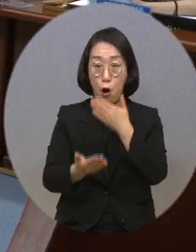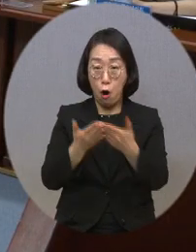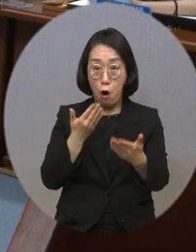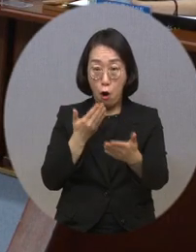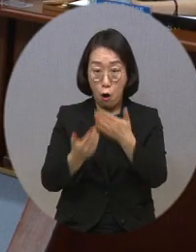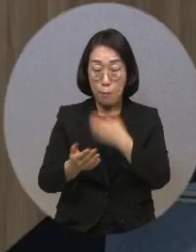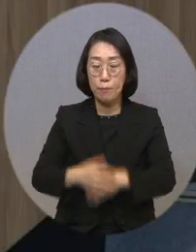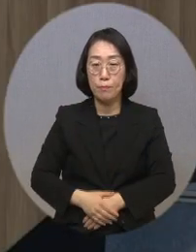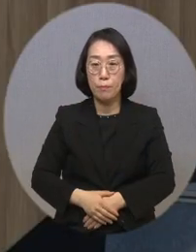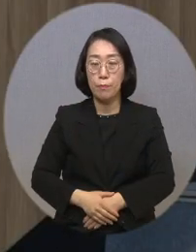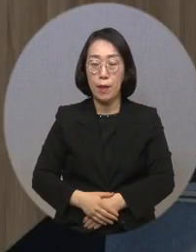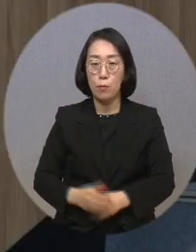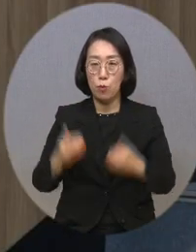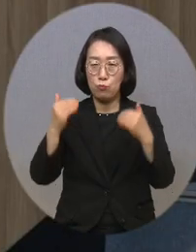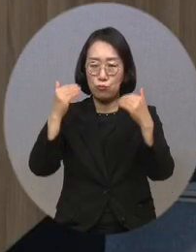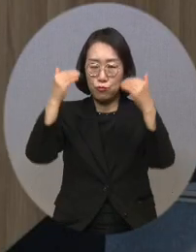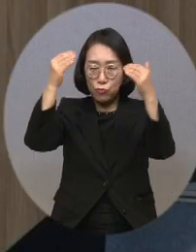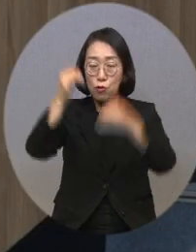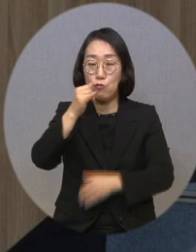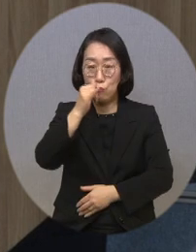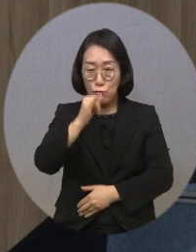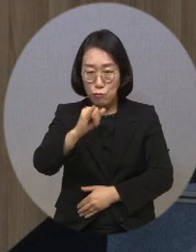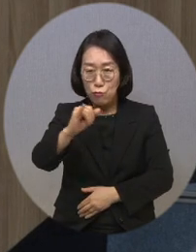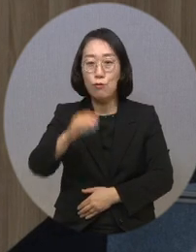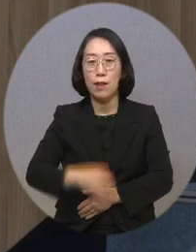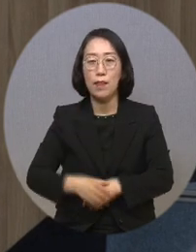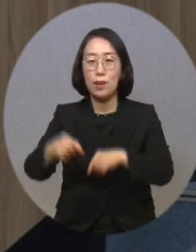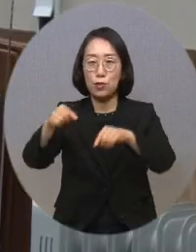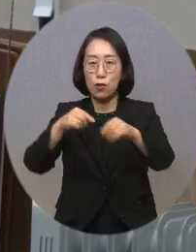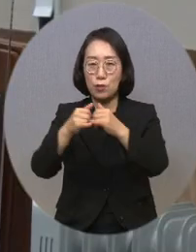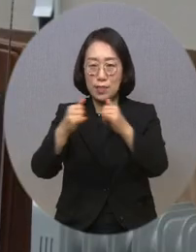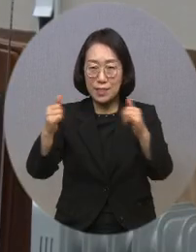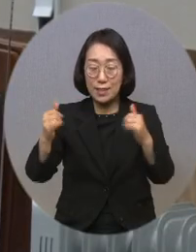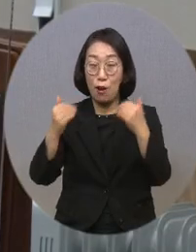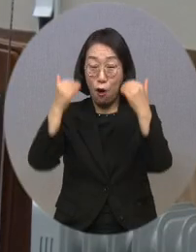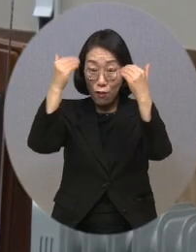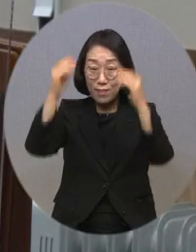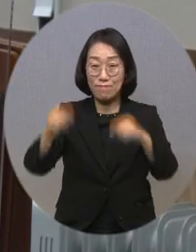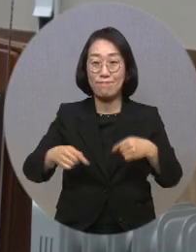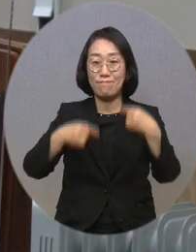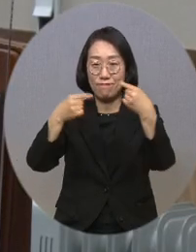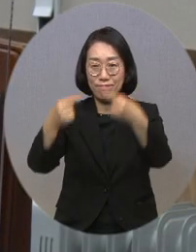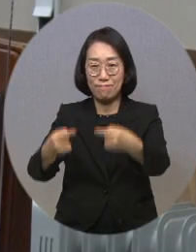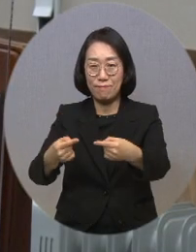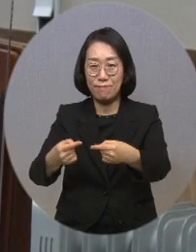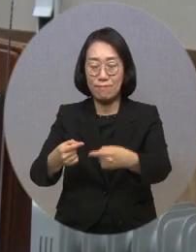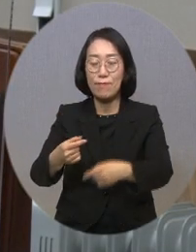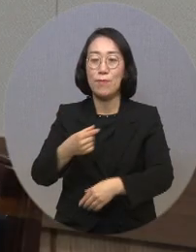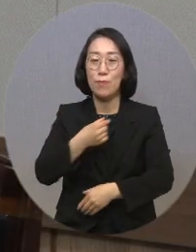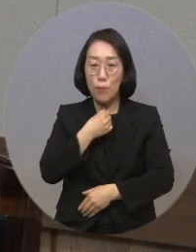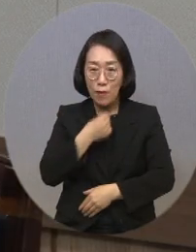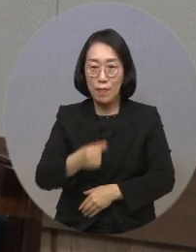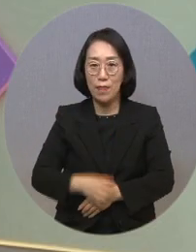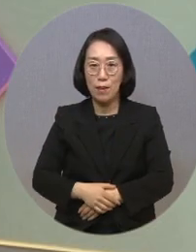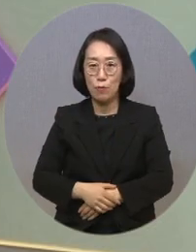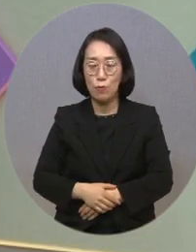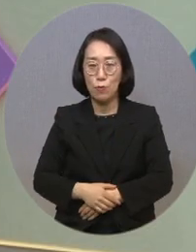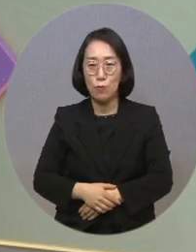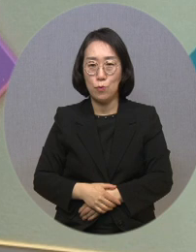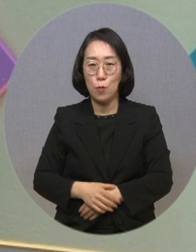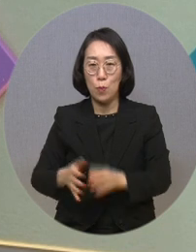앞으로 훌륭한 정치인도 좀 나와서 네, 예, 시의원도 또 나중에 국회의원 시장도